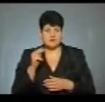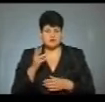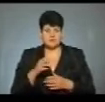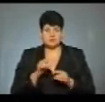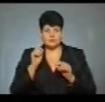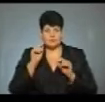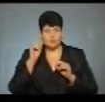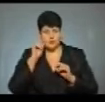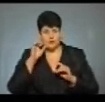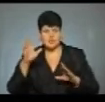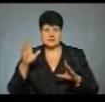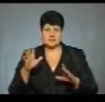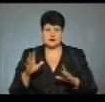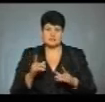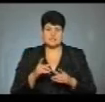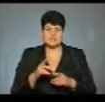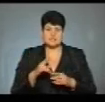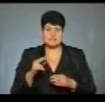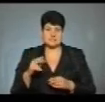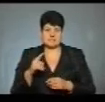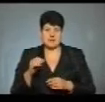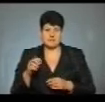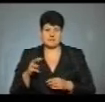популяризацією, реставрацією, музифікацією замків.